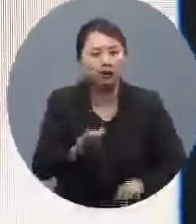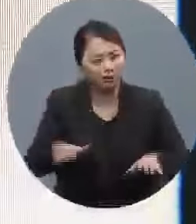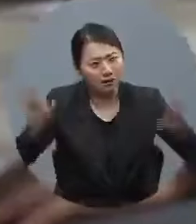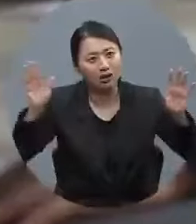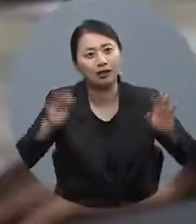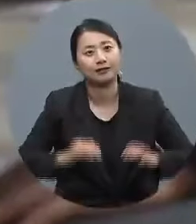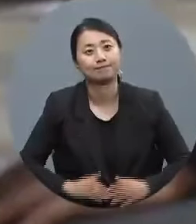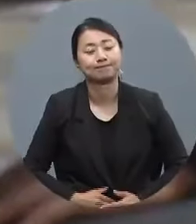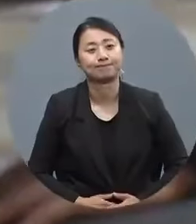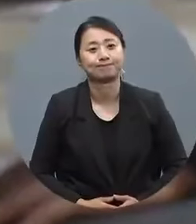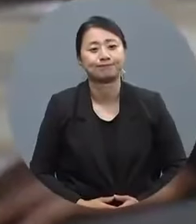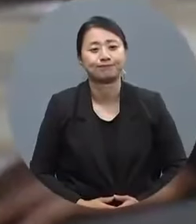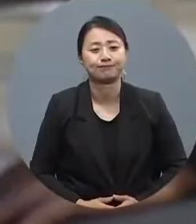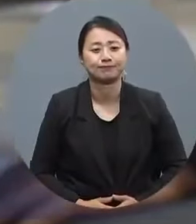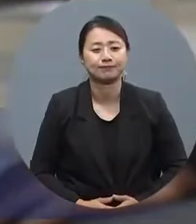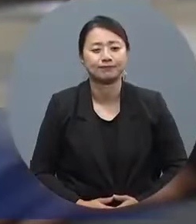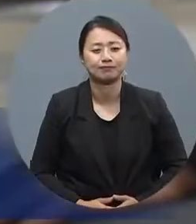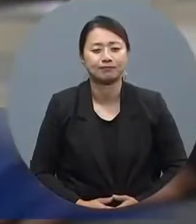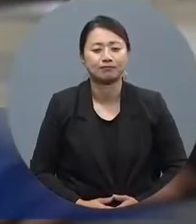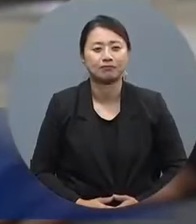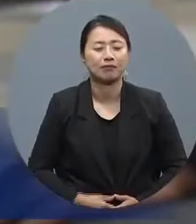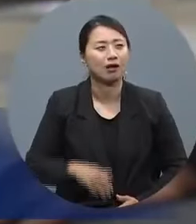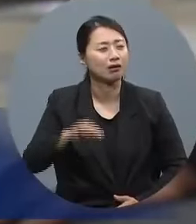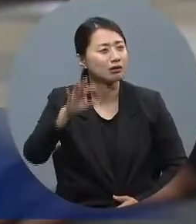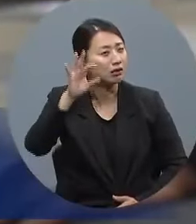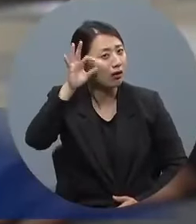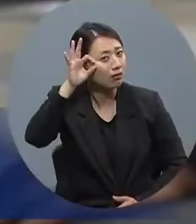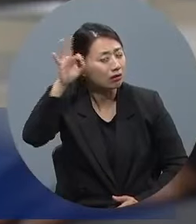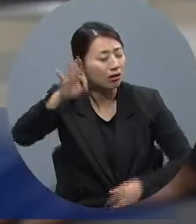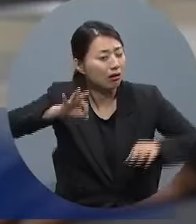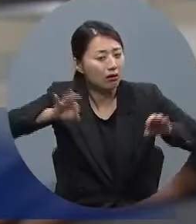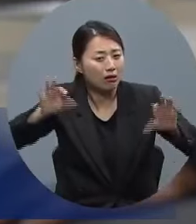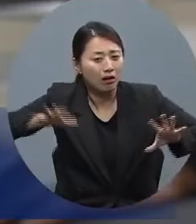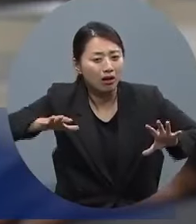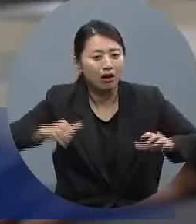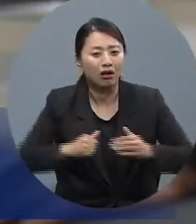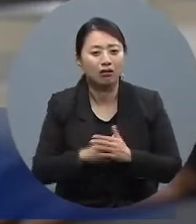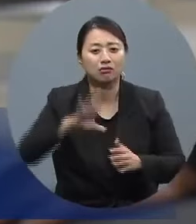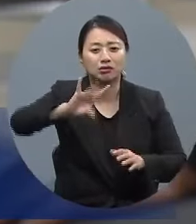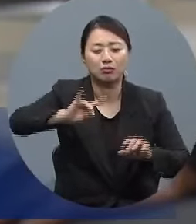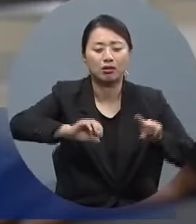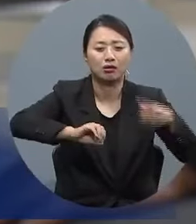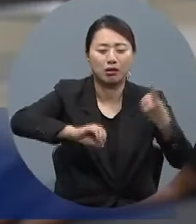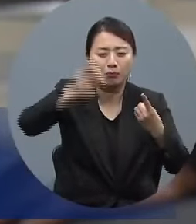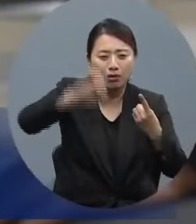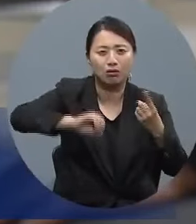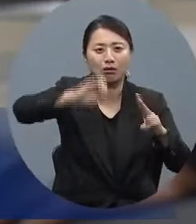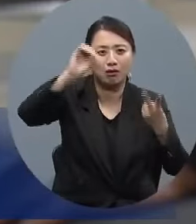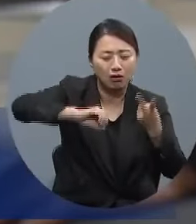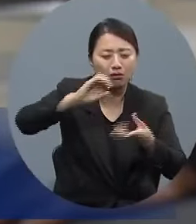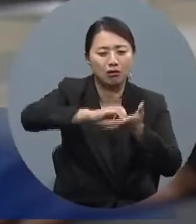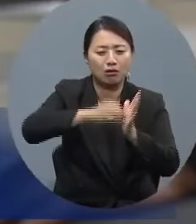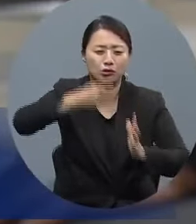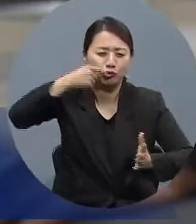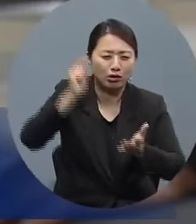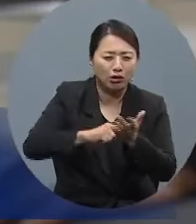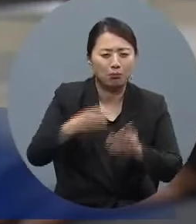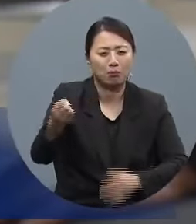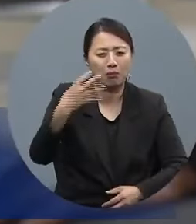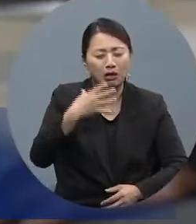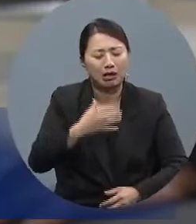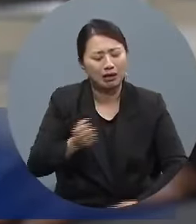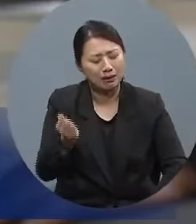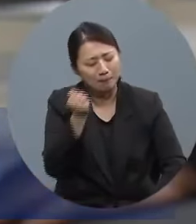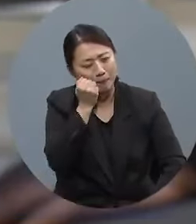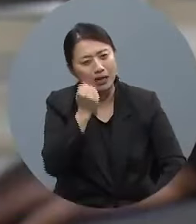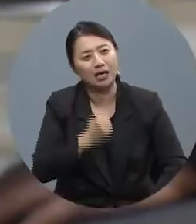날렸습니다. 시작과 끝이 열흘이 안 됩니다. 1, 200%는 쉽게 간다고 해서 결과적으로 낭패를